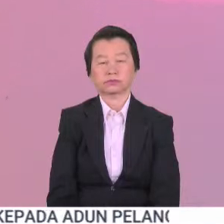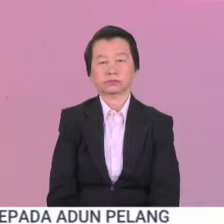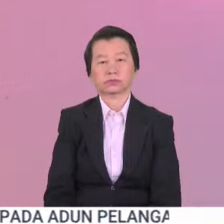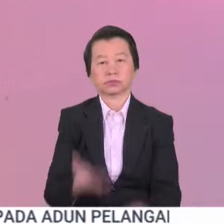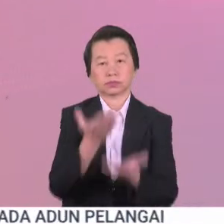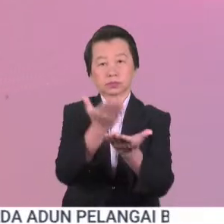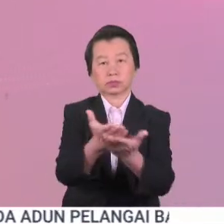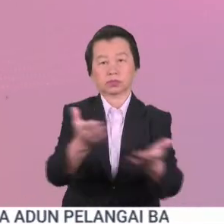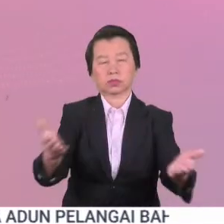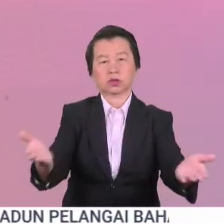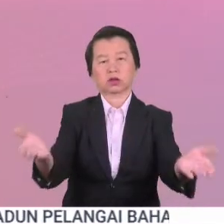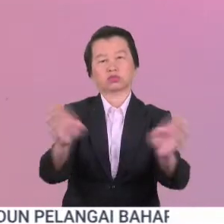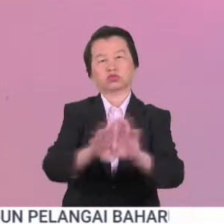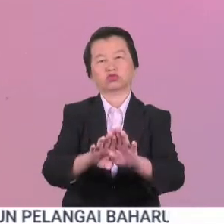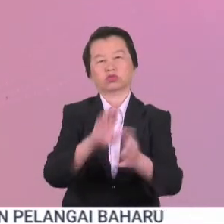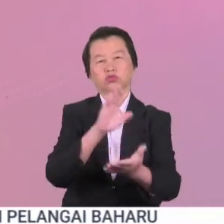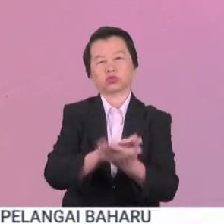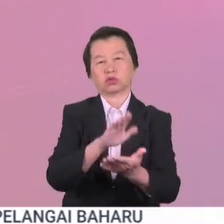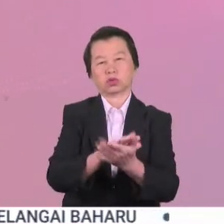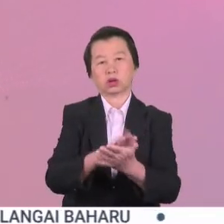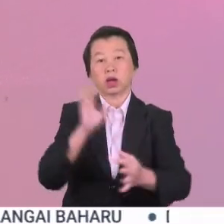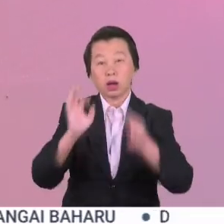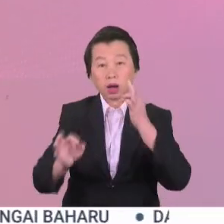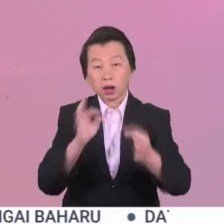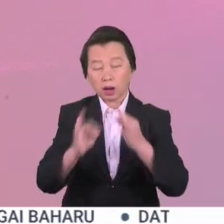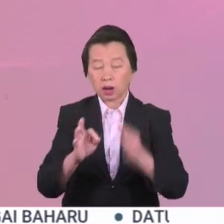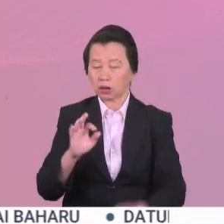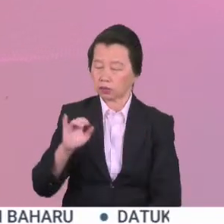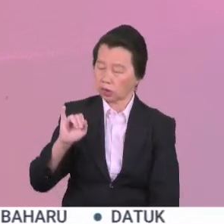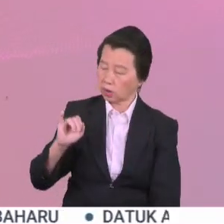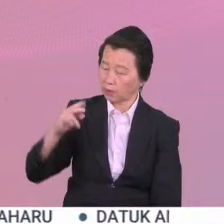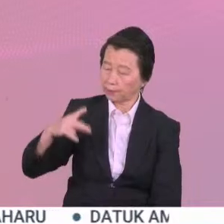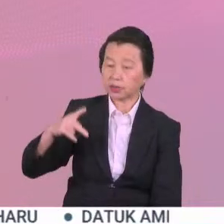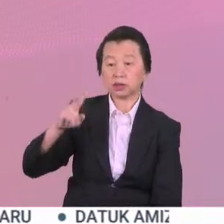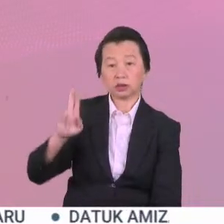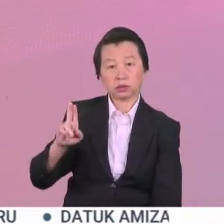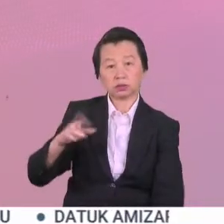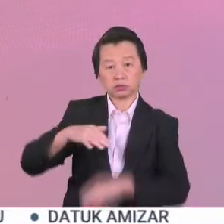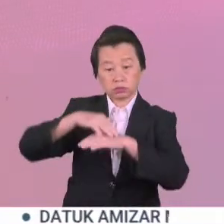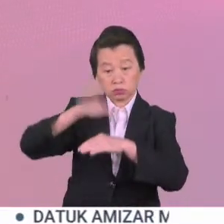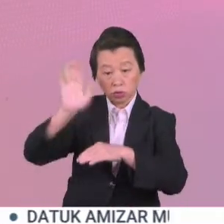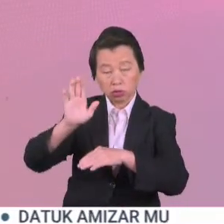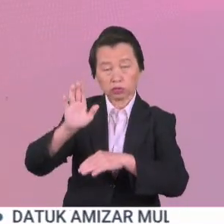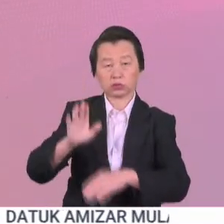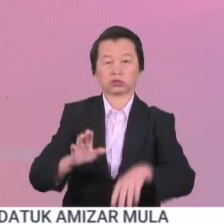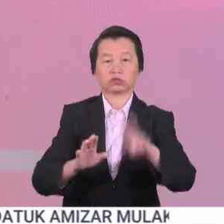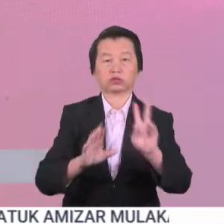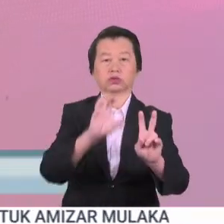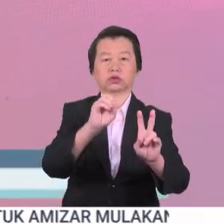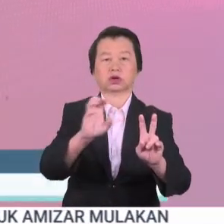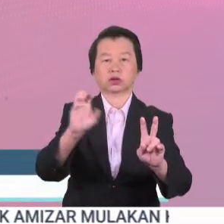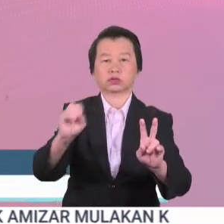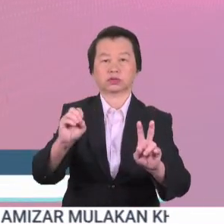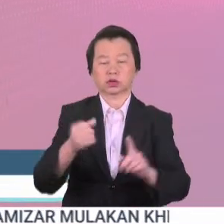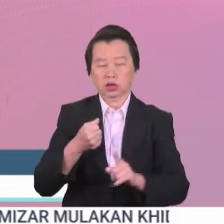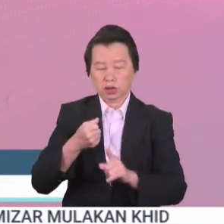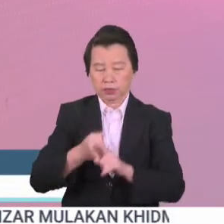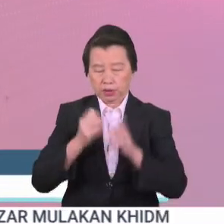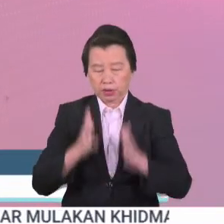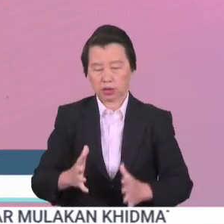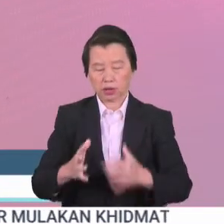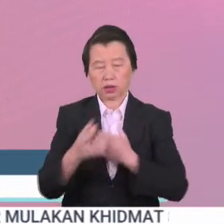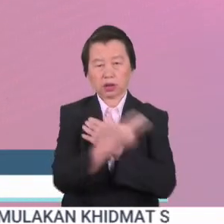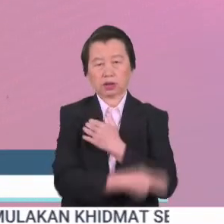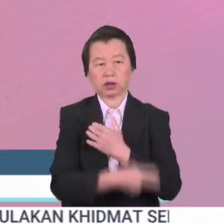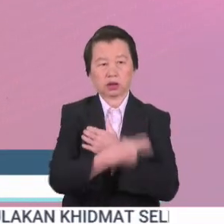media sekolah akan diadakan jika bacaan indeks pencemaran udara Ipu melepasi bacaan 200 pengarah kesihatan Negeri